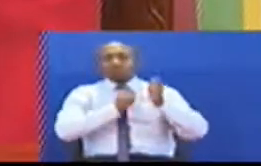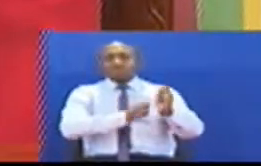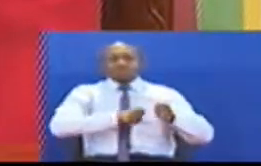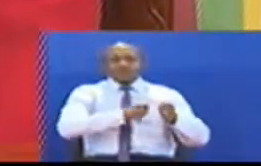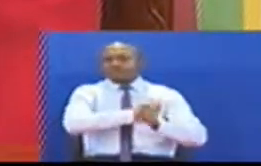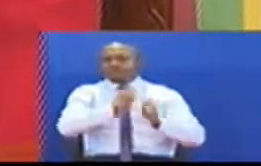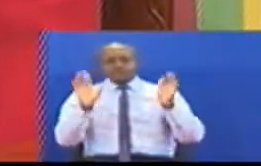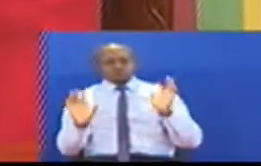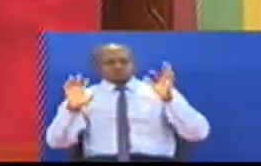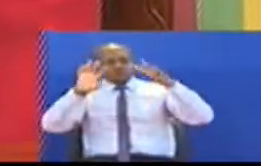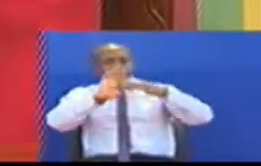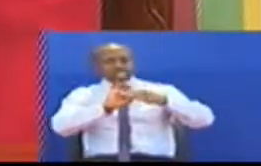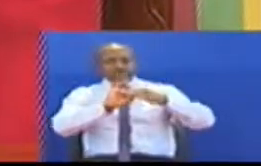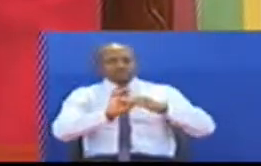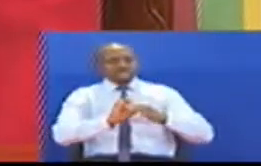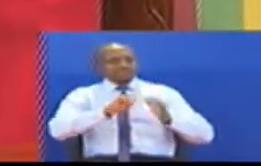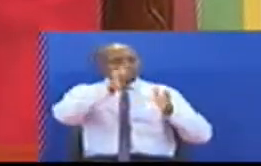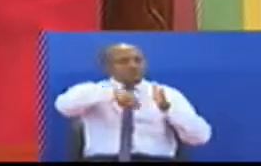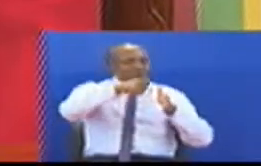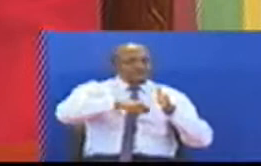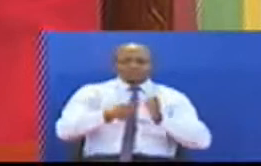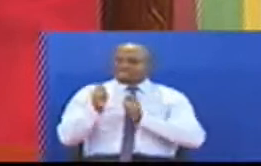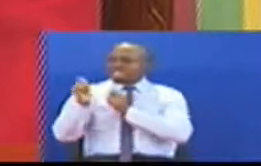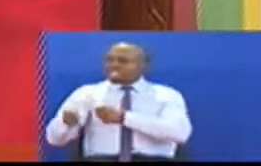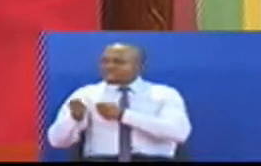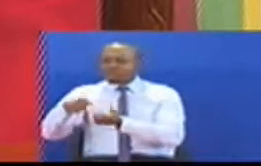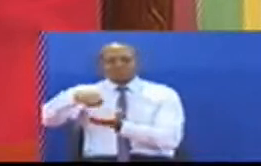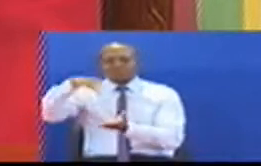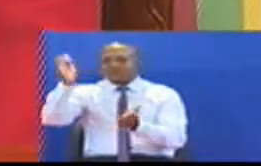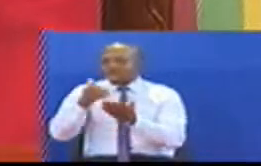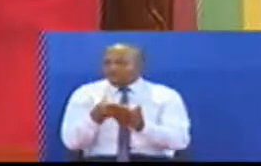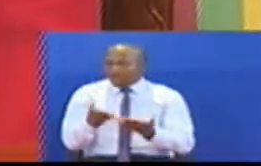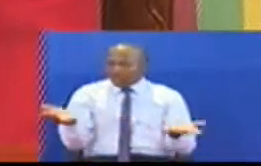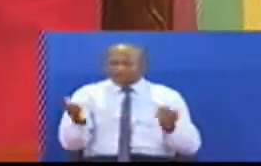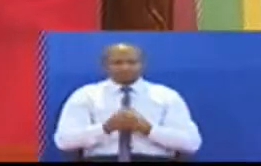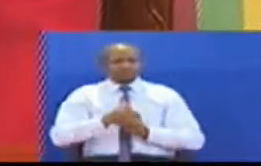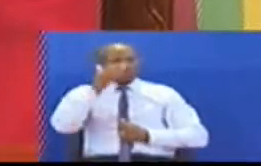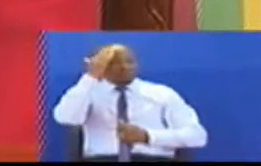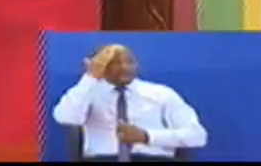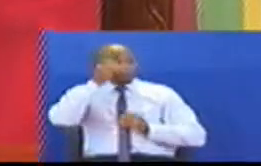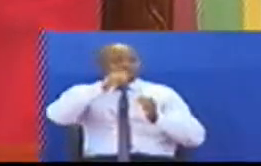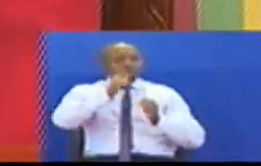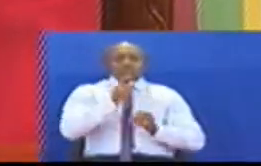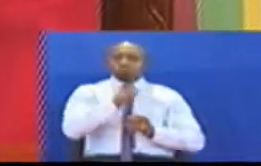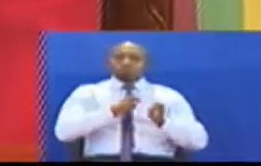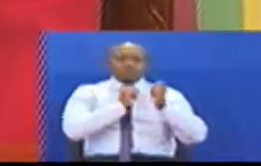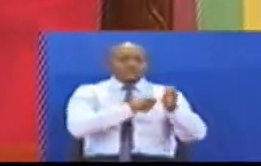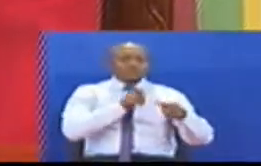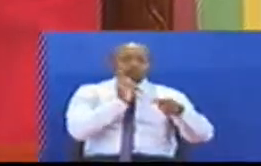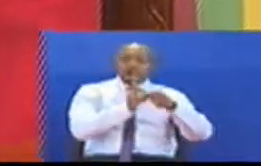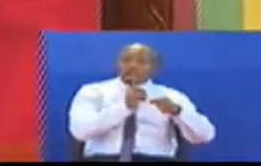kilimo huwezi kupata faida yoyote. Tunafahamu kiwanda, mkulima wa korosho amelima